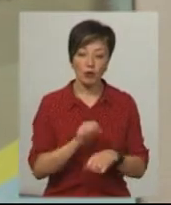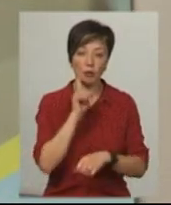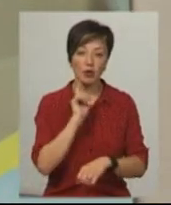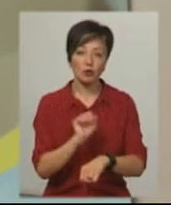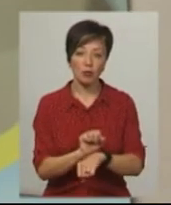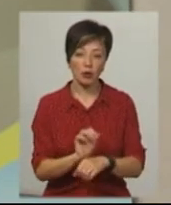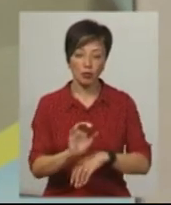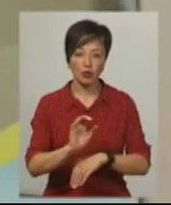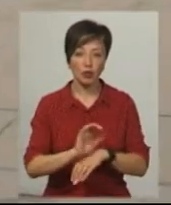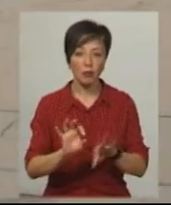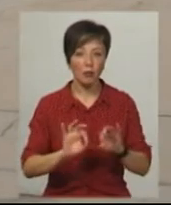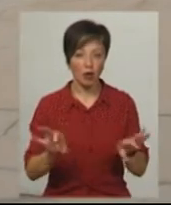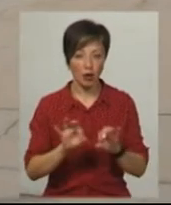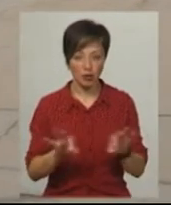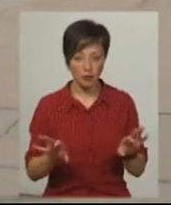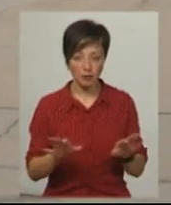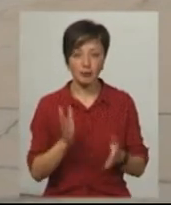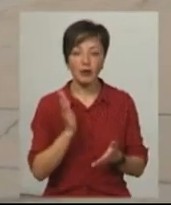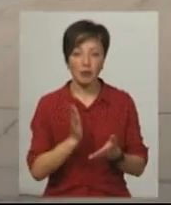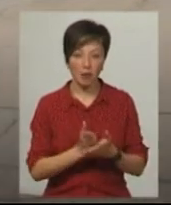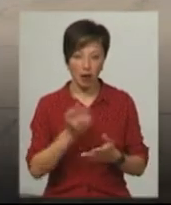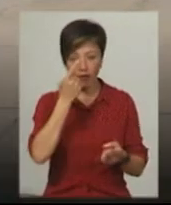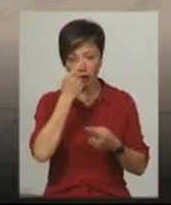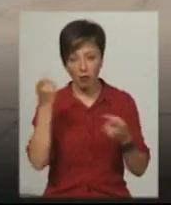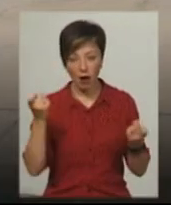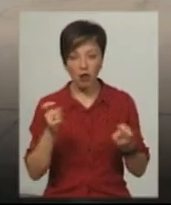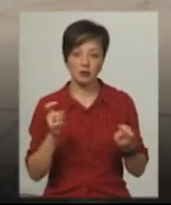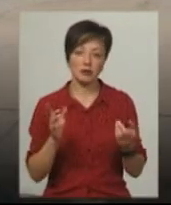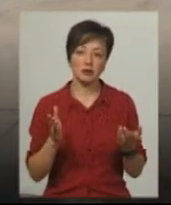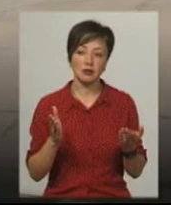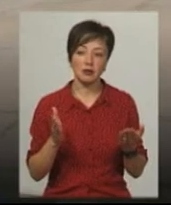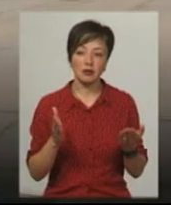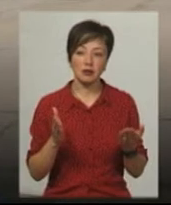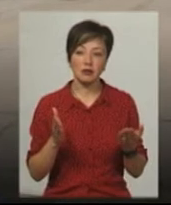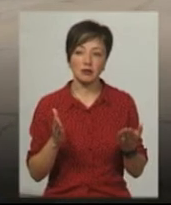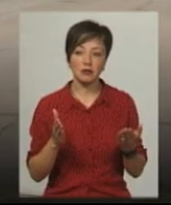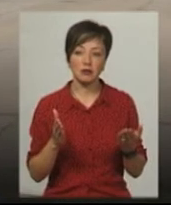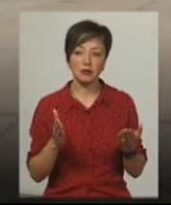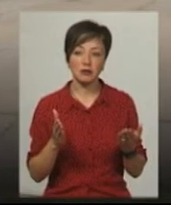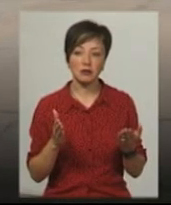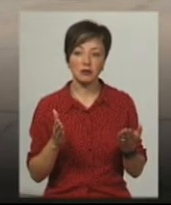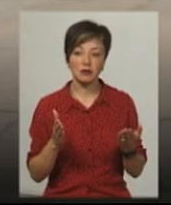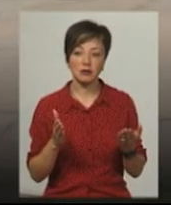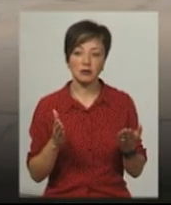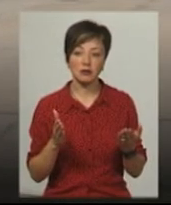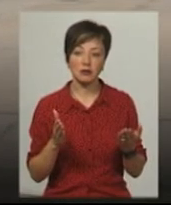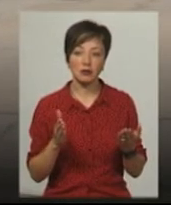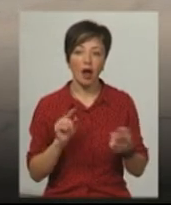призупинення постачання, пояснюю. Маю інформацію теж з інших джерел, з інтернету, що